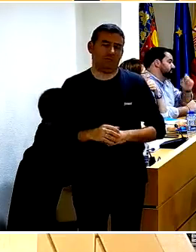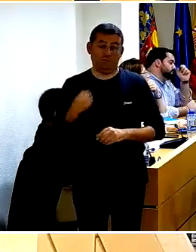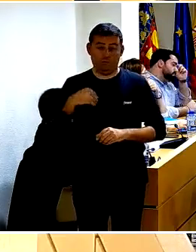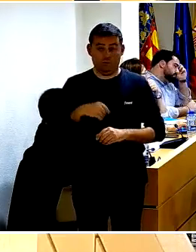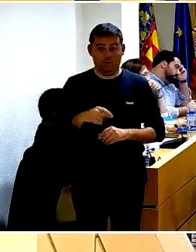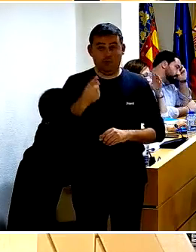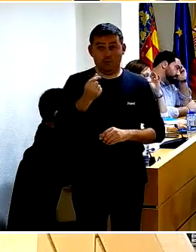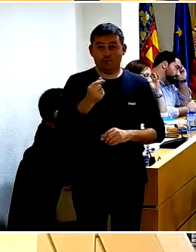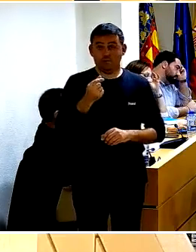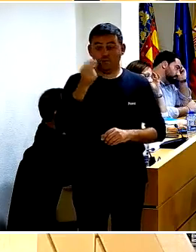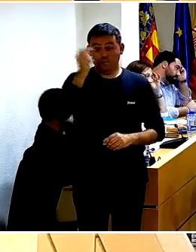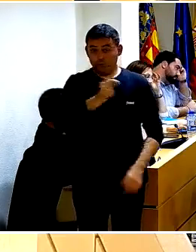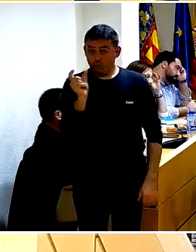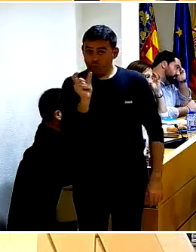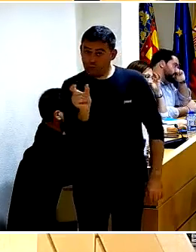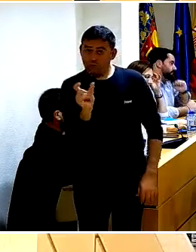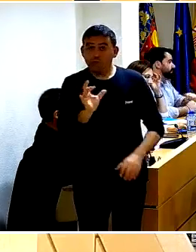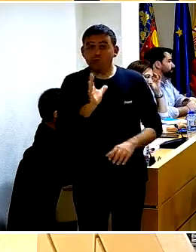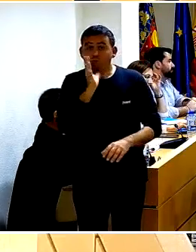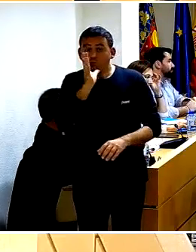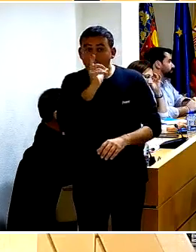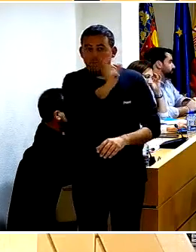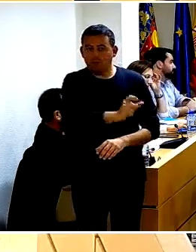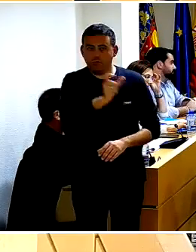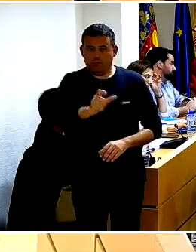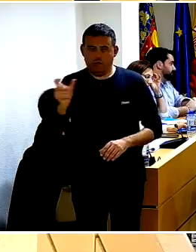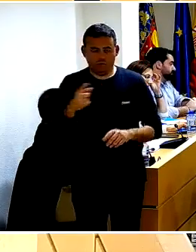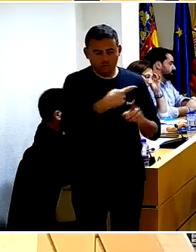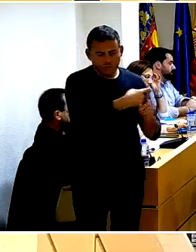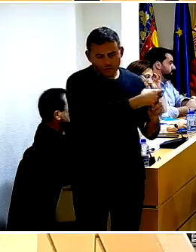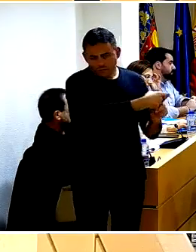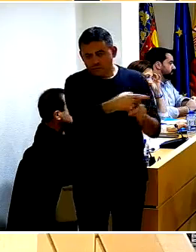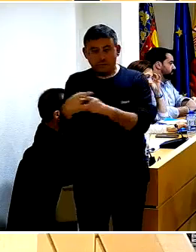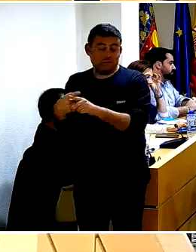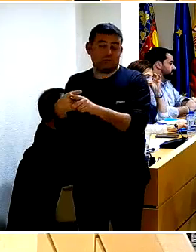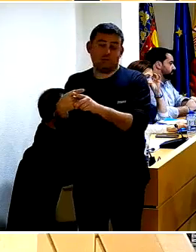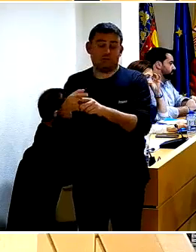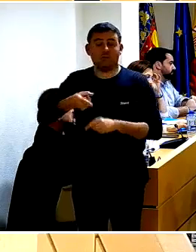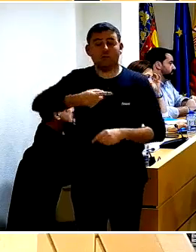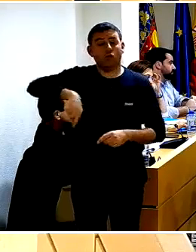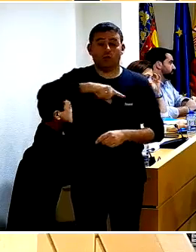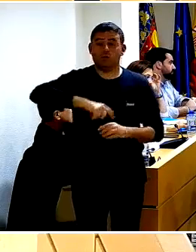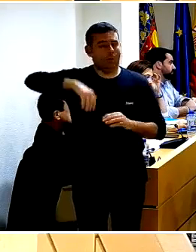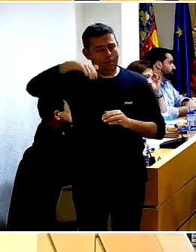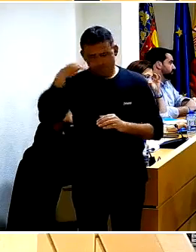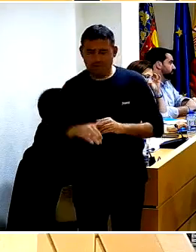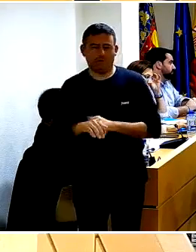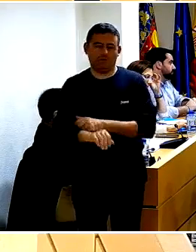comparen pressupostos de poblacions de municipis en població similar a de